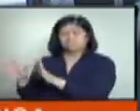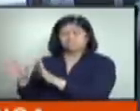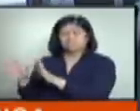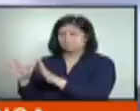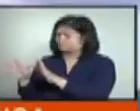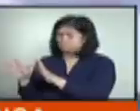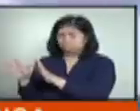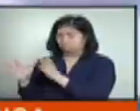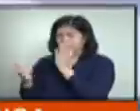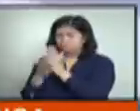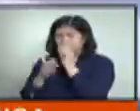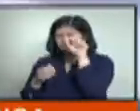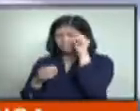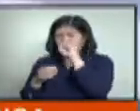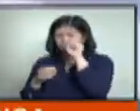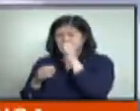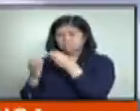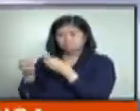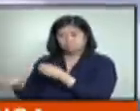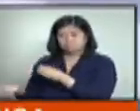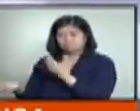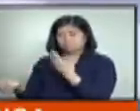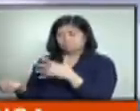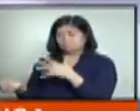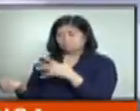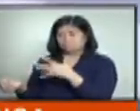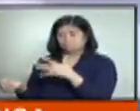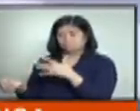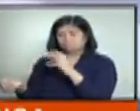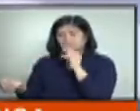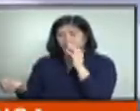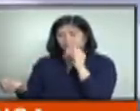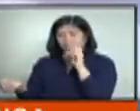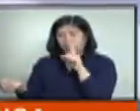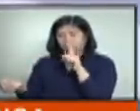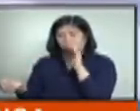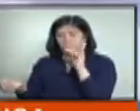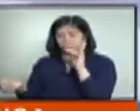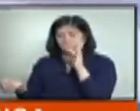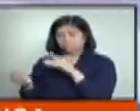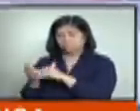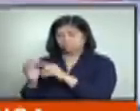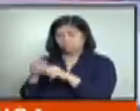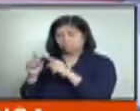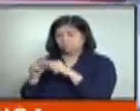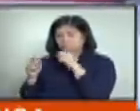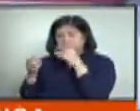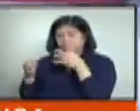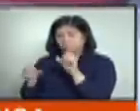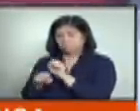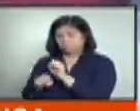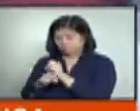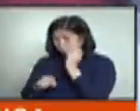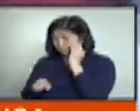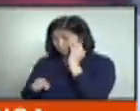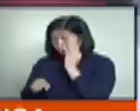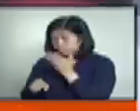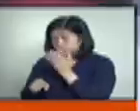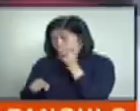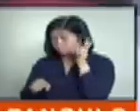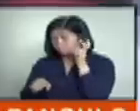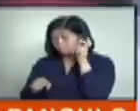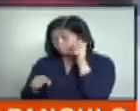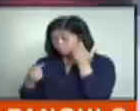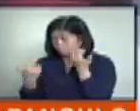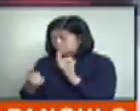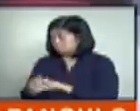kang iling-iling sir, please lang. Nag-advance dito kay Mr. Makul ng 25 nung hindi pa nagagawa yung trabaho ninyo. Narinig nyo?